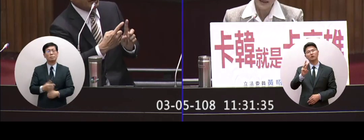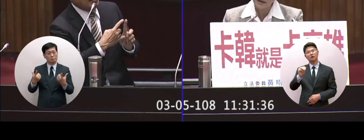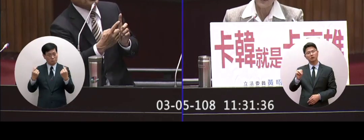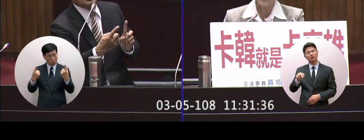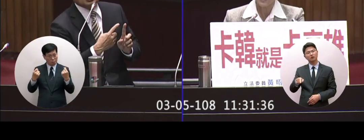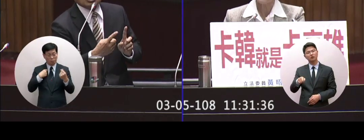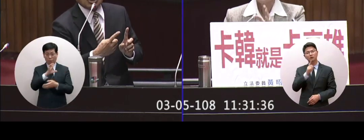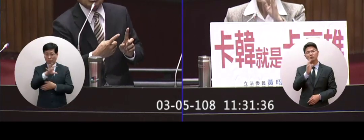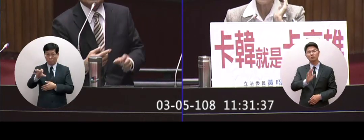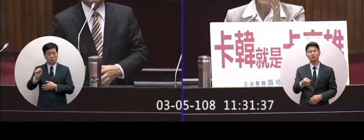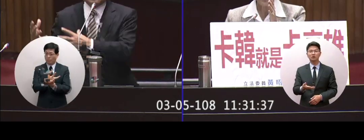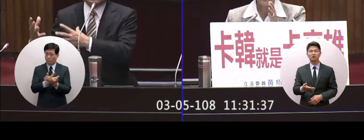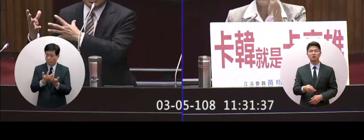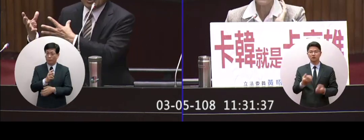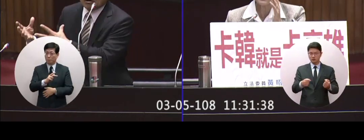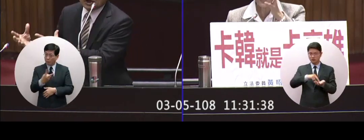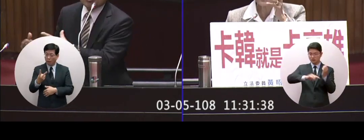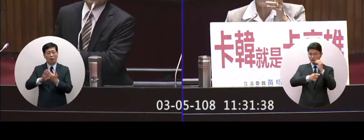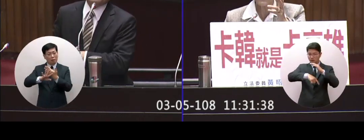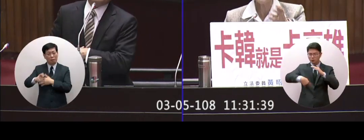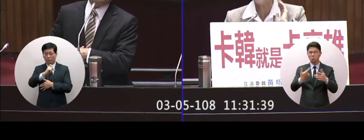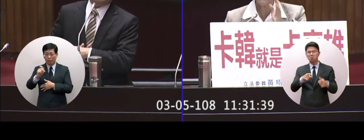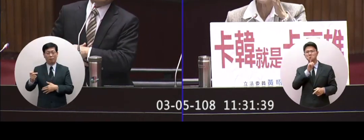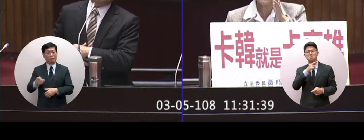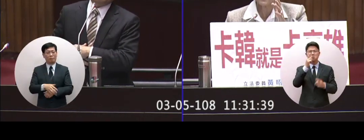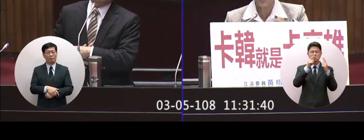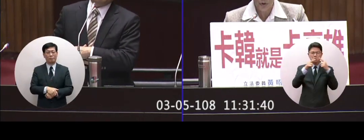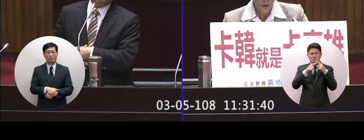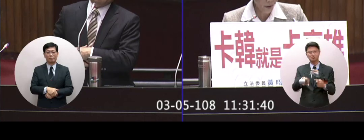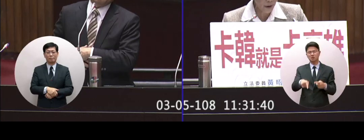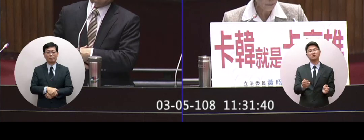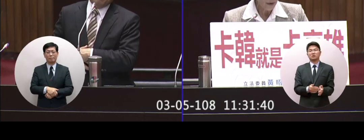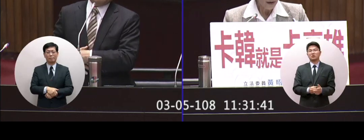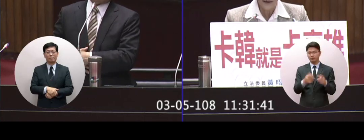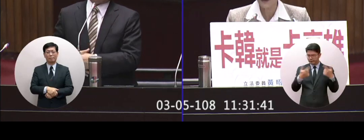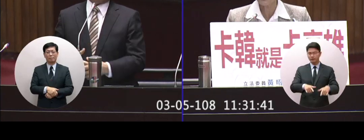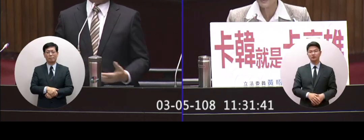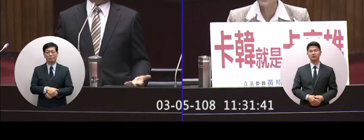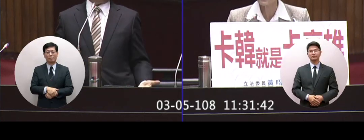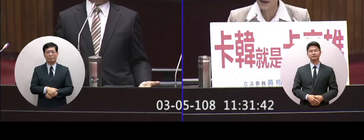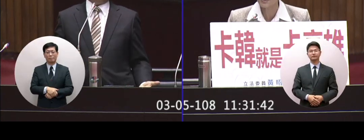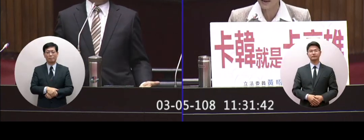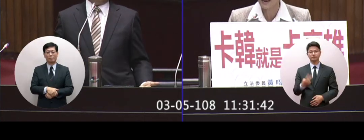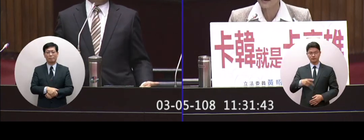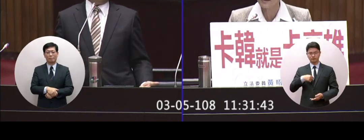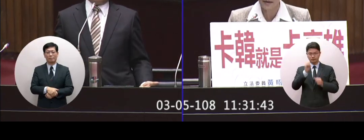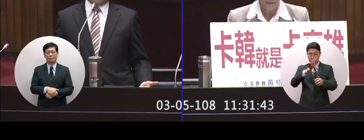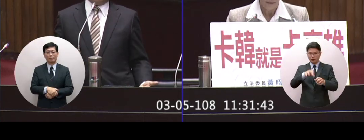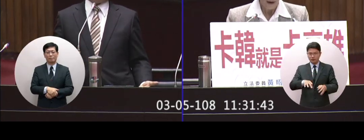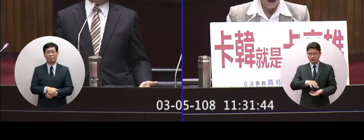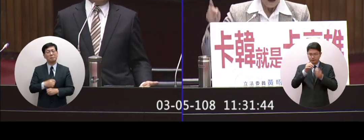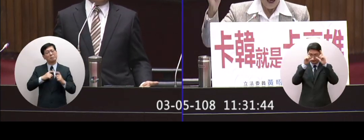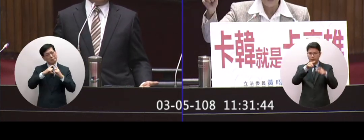一种语言不能沟通， 在立法院不是耍嘴皮，你不要在这里跟我耍嘴皮。 我 再来，我现在要提醒院长一件